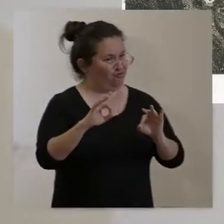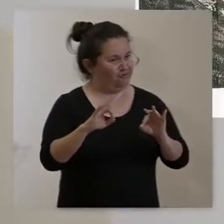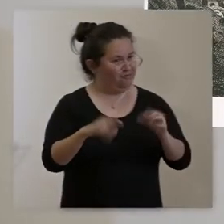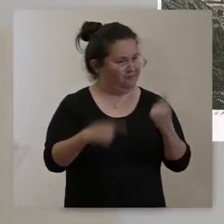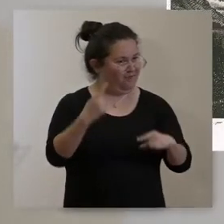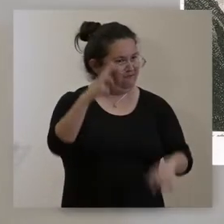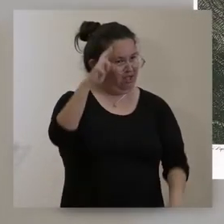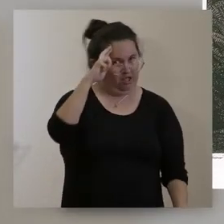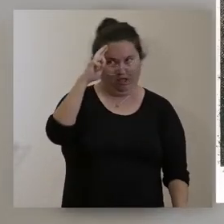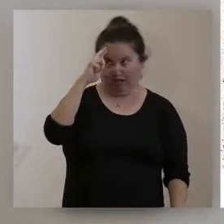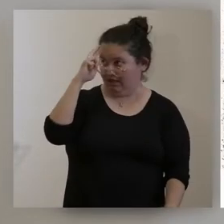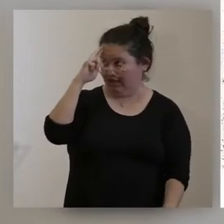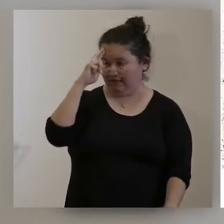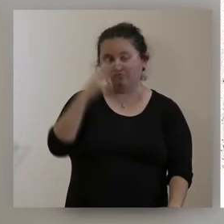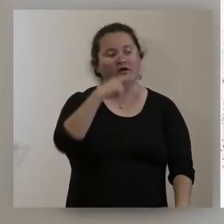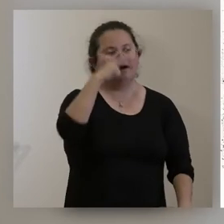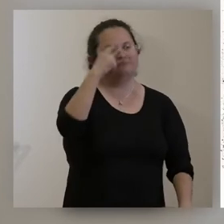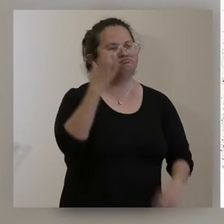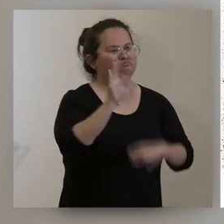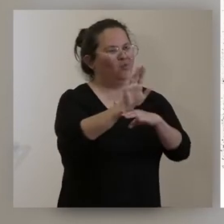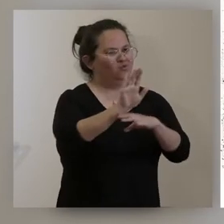Il est représenté